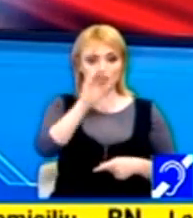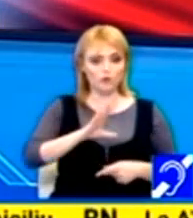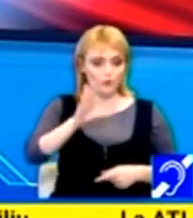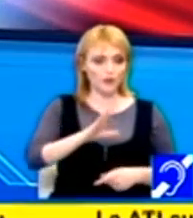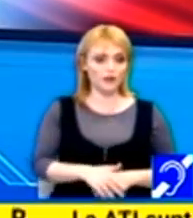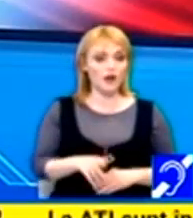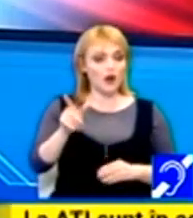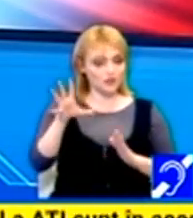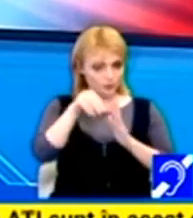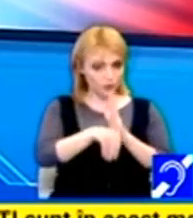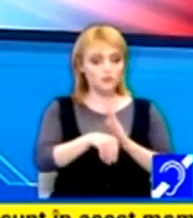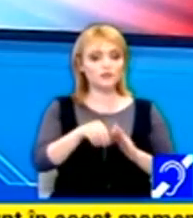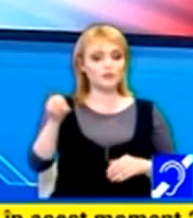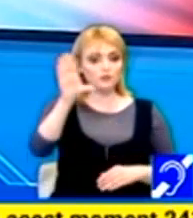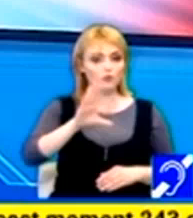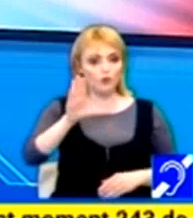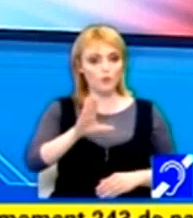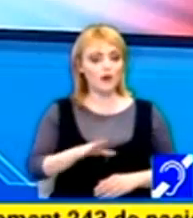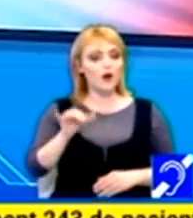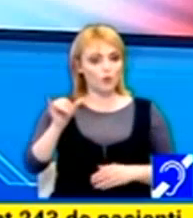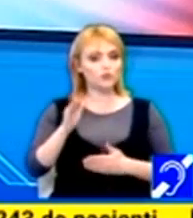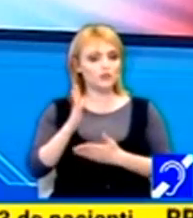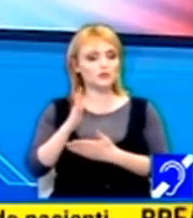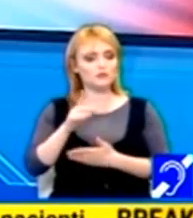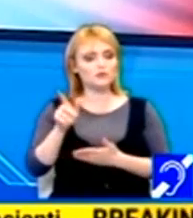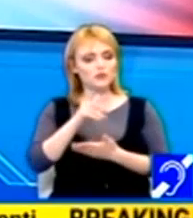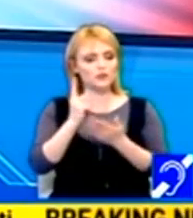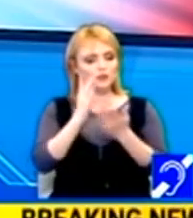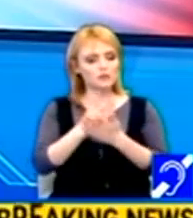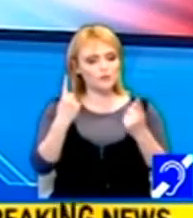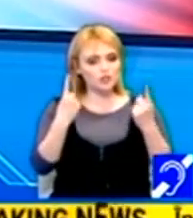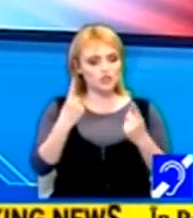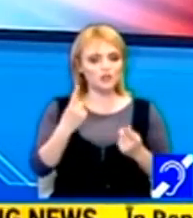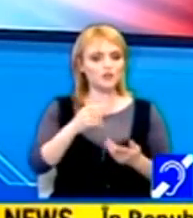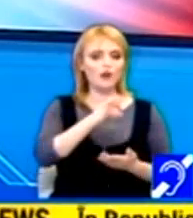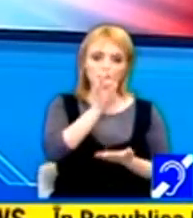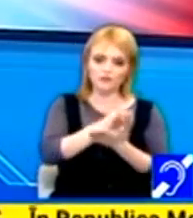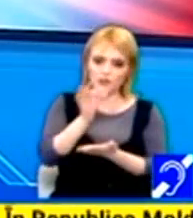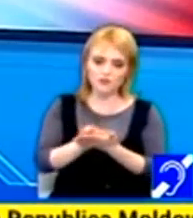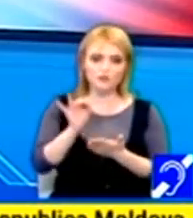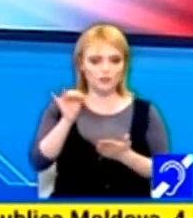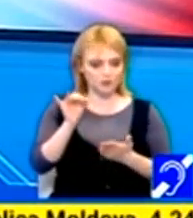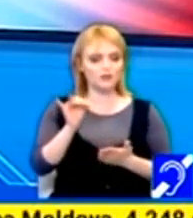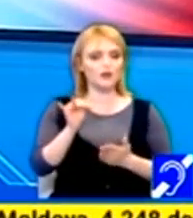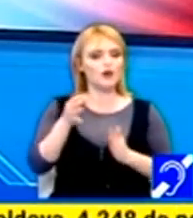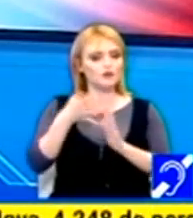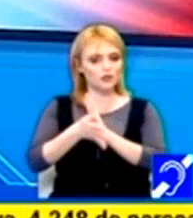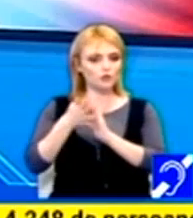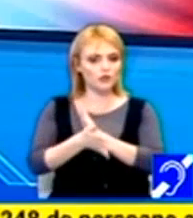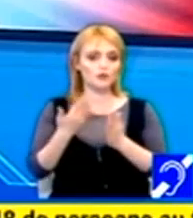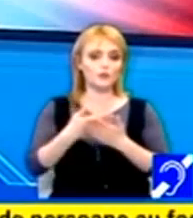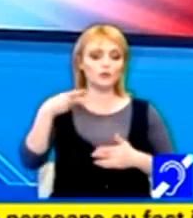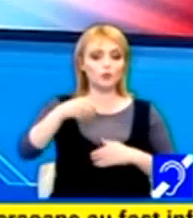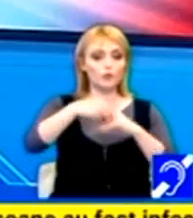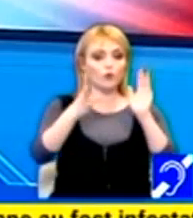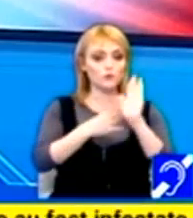Fiind membri ai Uniunii Europene, au și unele responsabilități și avantaje financiare. De exemplu, în 2018,